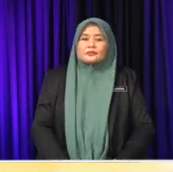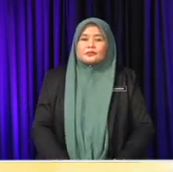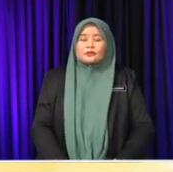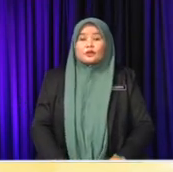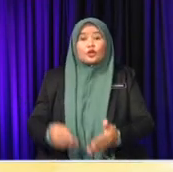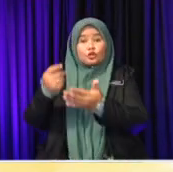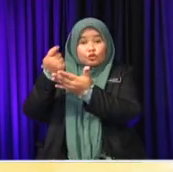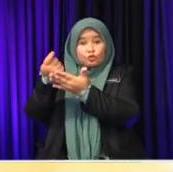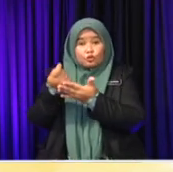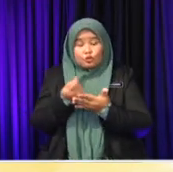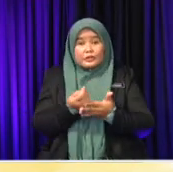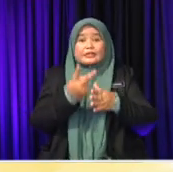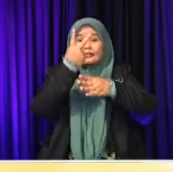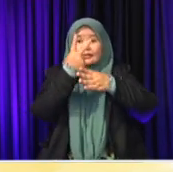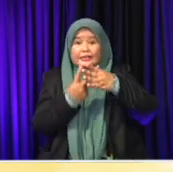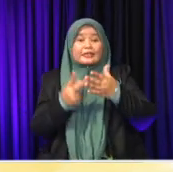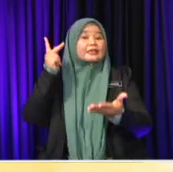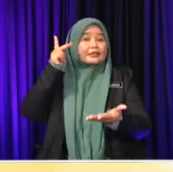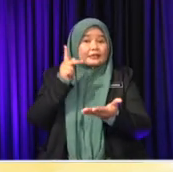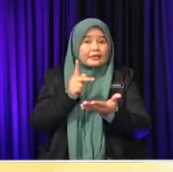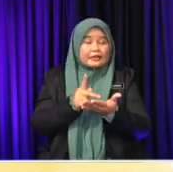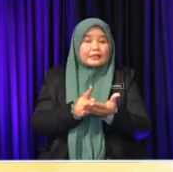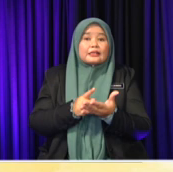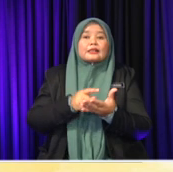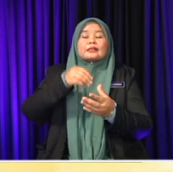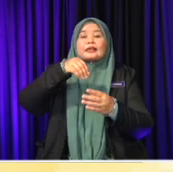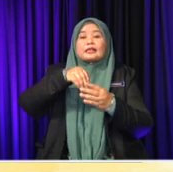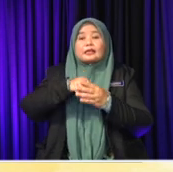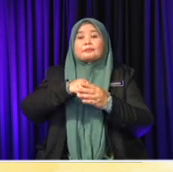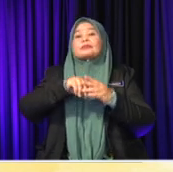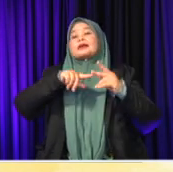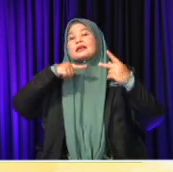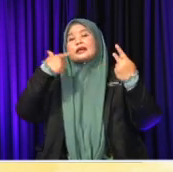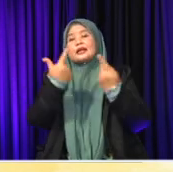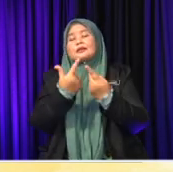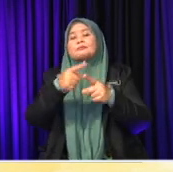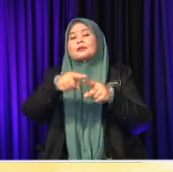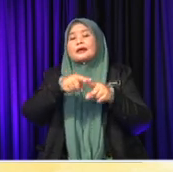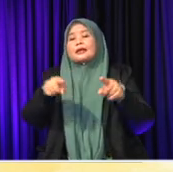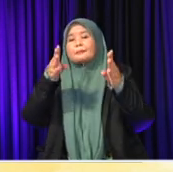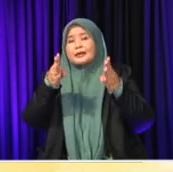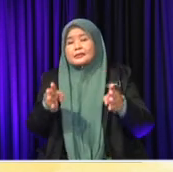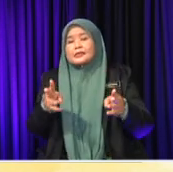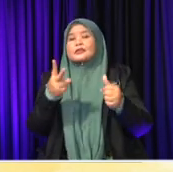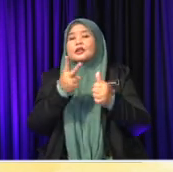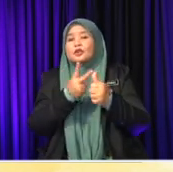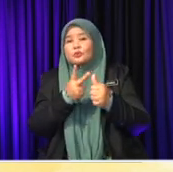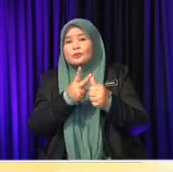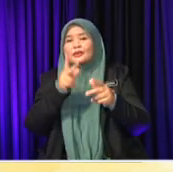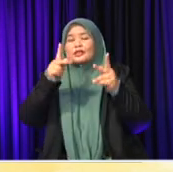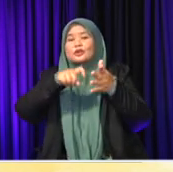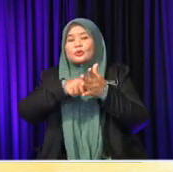tuntutan saling mengenal dalam kalangan berbagai bangsa dan yang kedua dari kata kunci